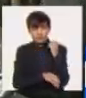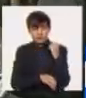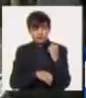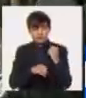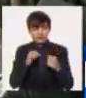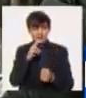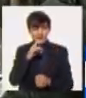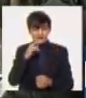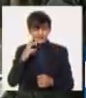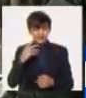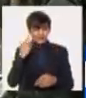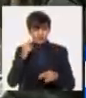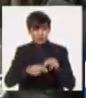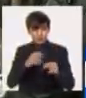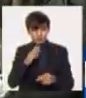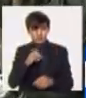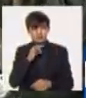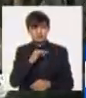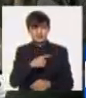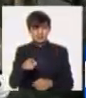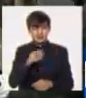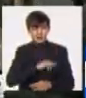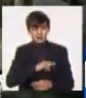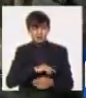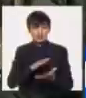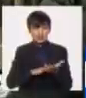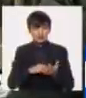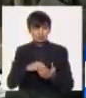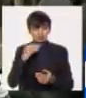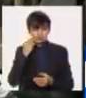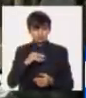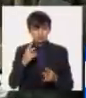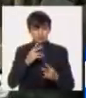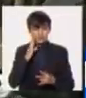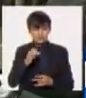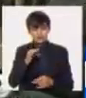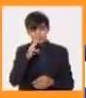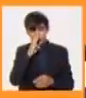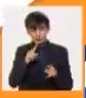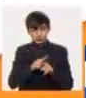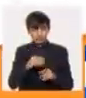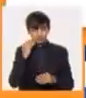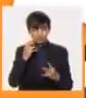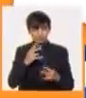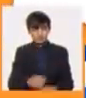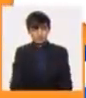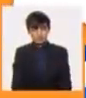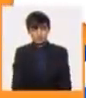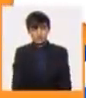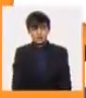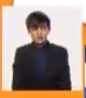снятия карантина, чтобы у них работа была по достоинству оплачиваема.